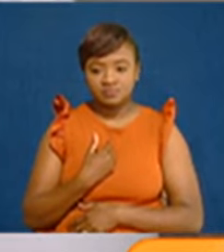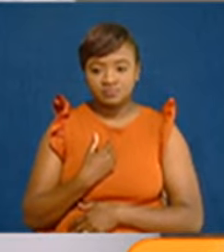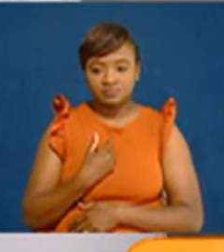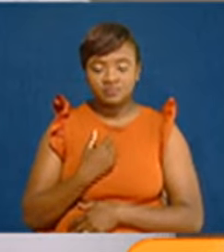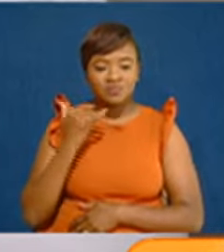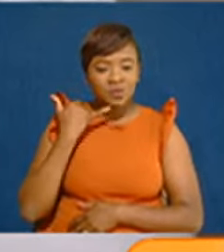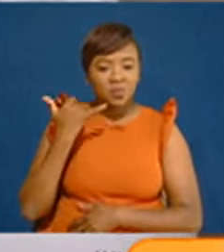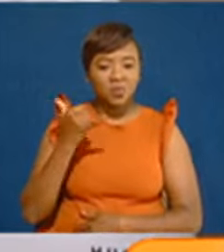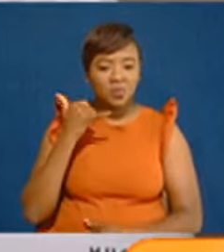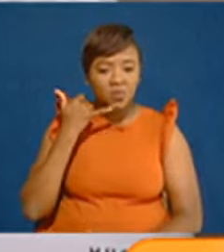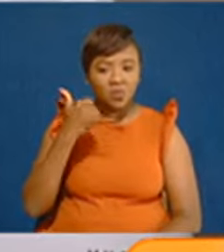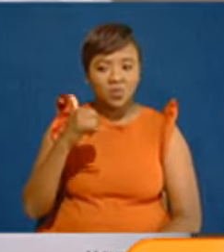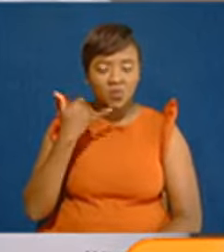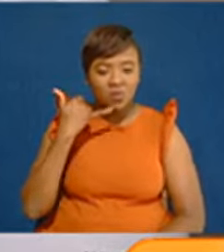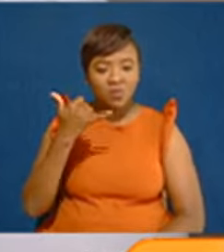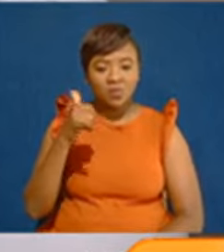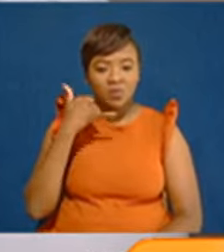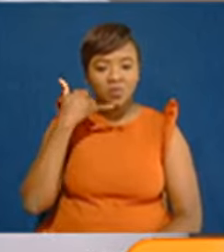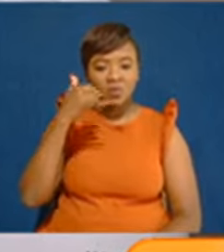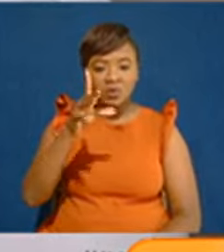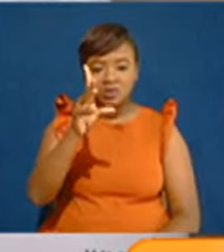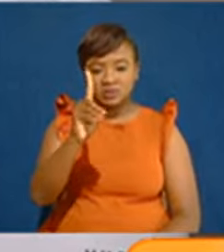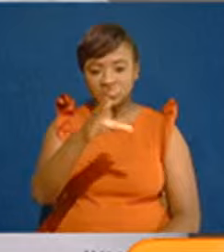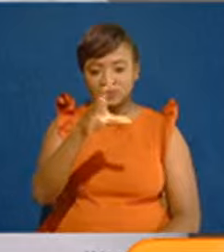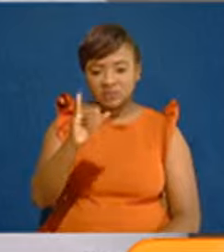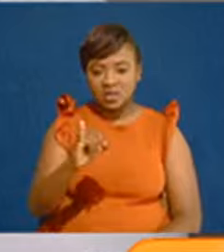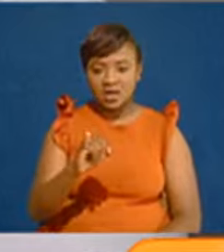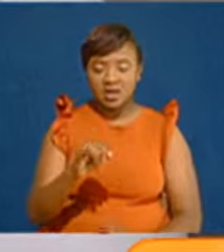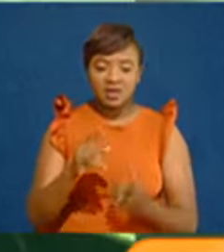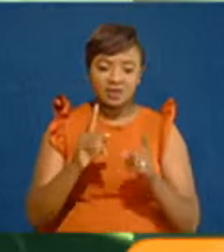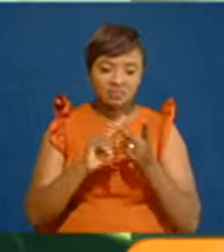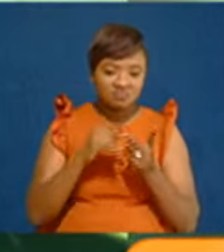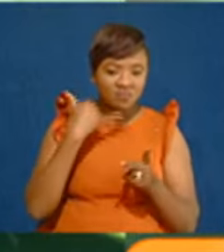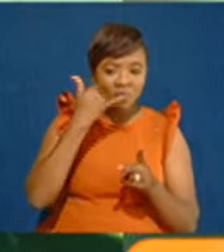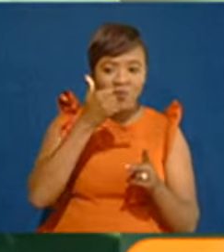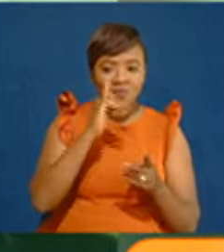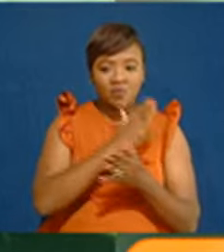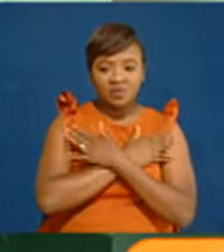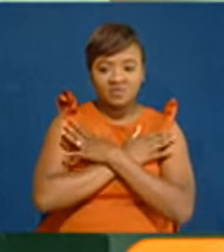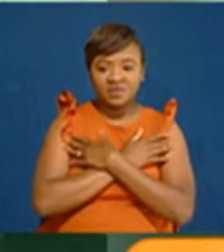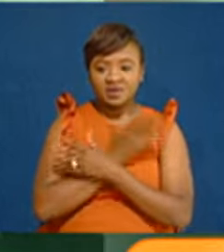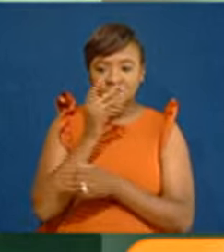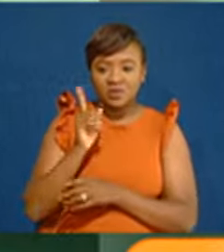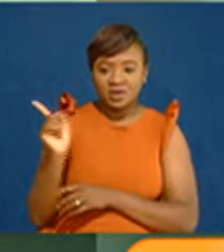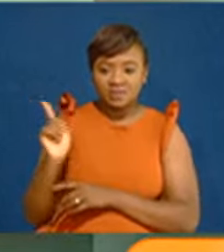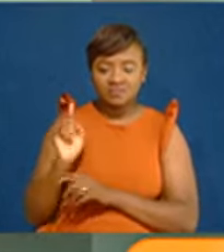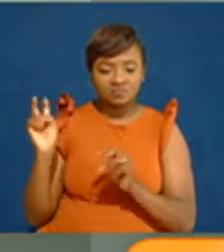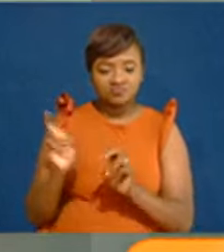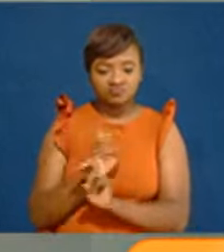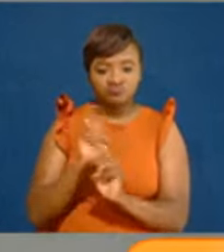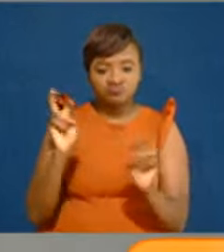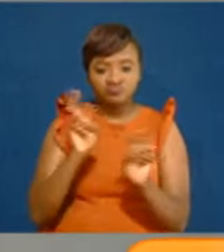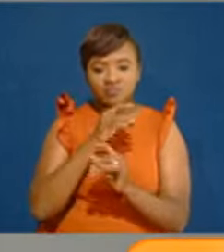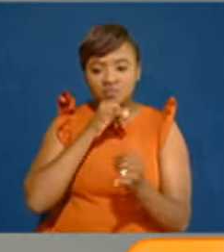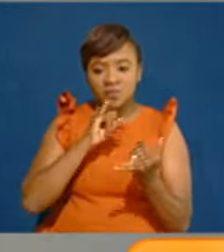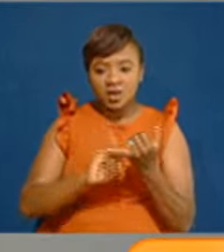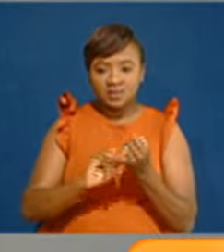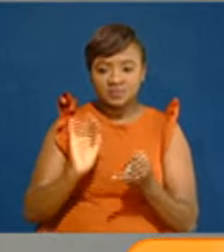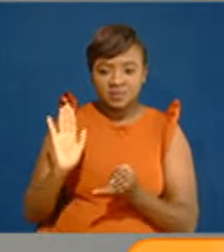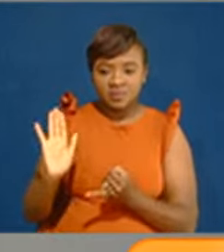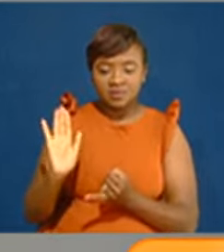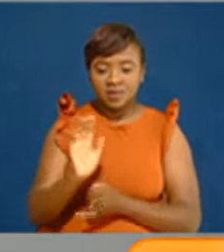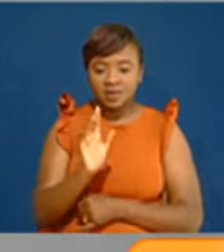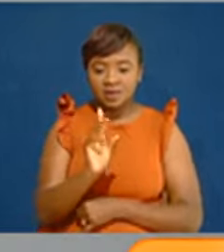Simu kila mara kwa maafisa wa upelelezi na marafiki zimekuwa ada anapoendelea kumtafuta mumewe Daniel Kabusho